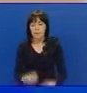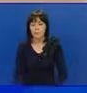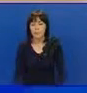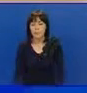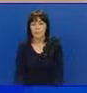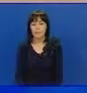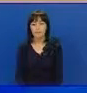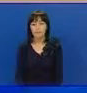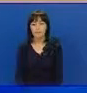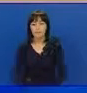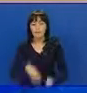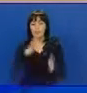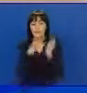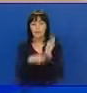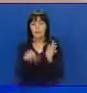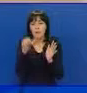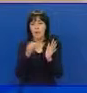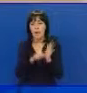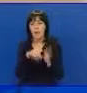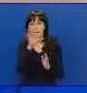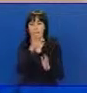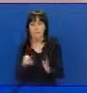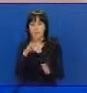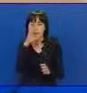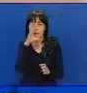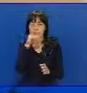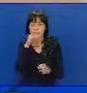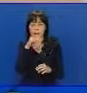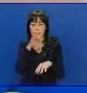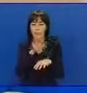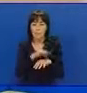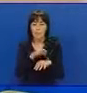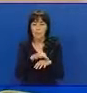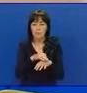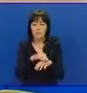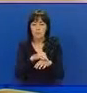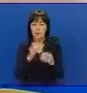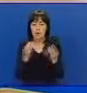жаңағы 76% белгілі иттер деп отыр ғой, белгілі иттермен жарақаттанған ол.